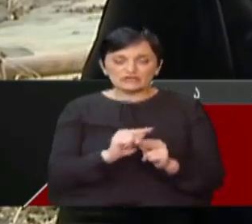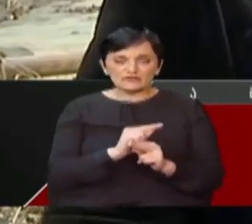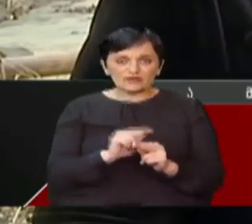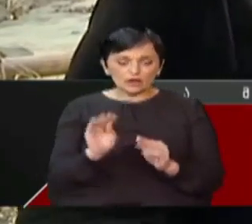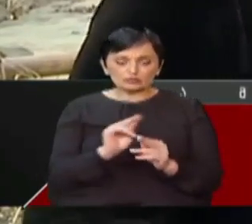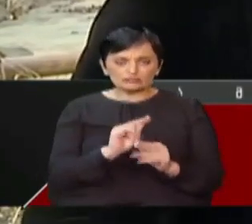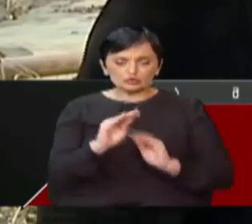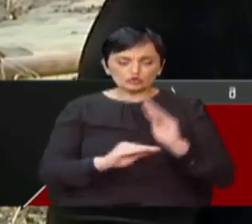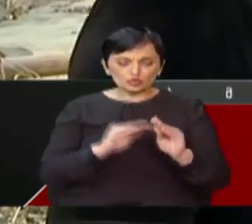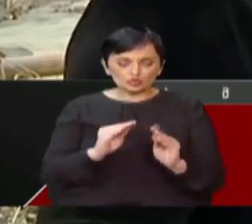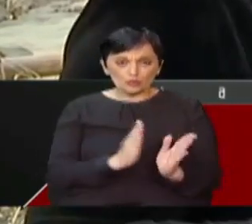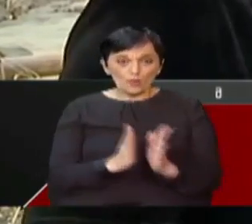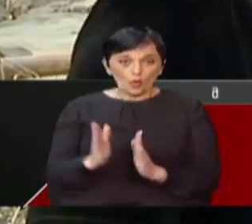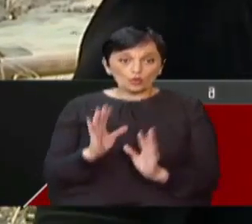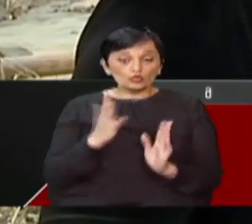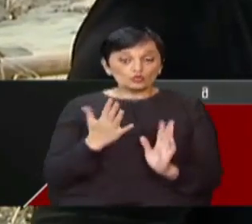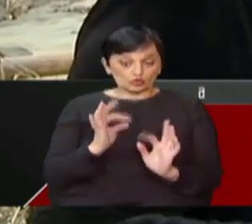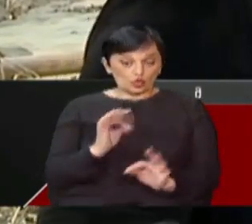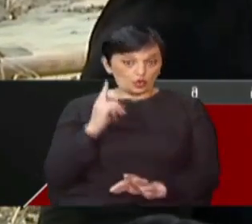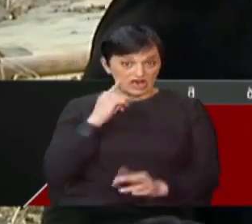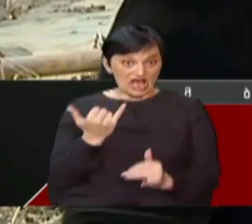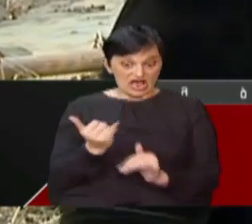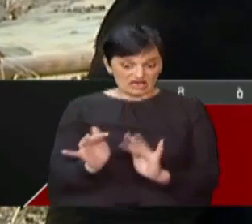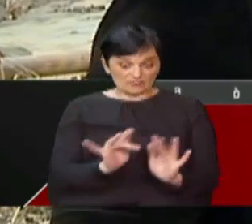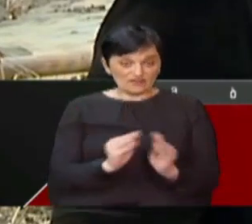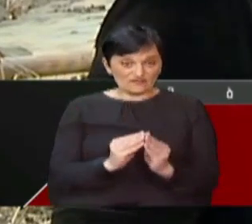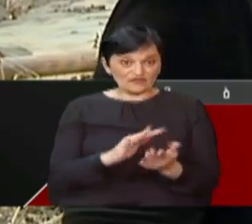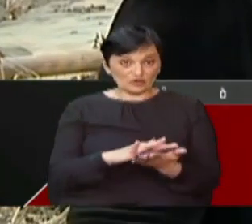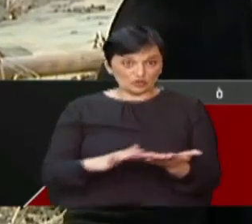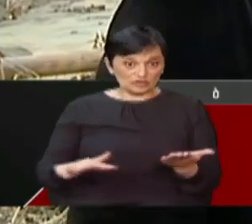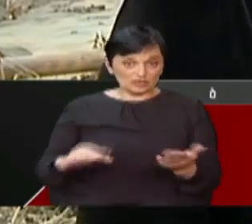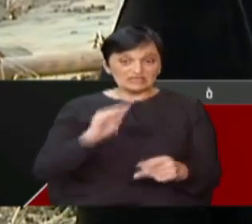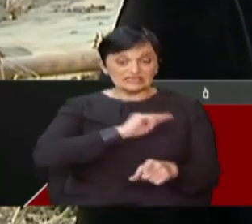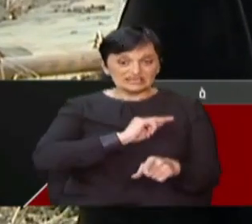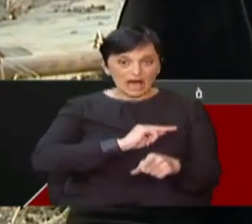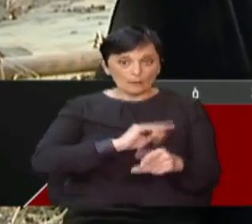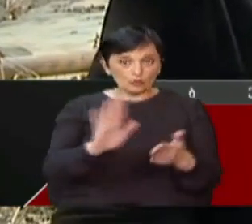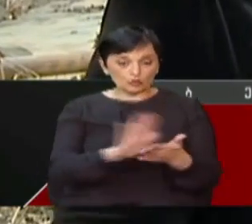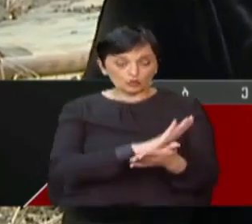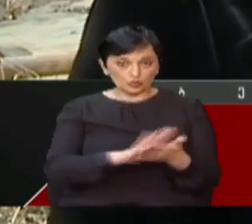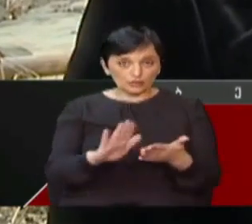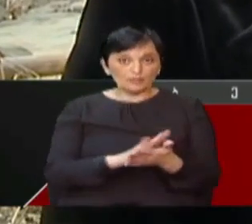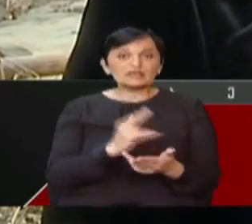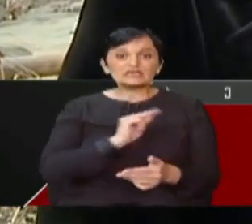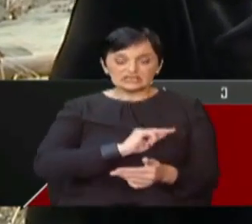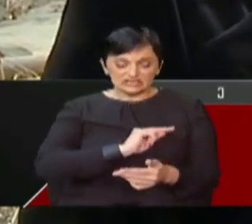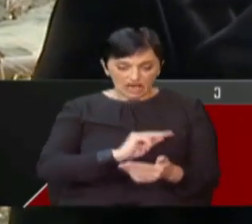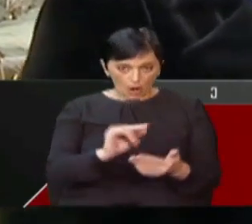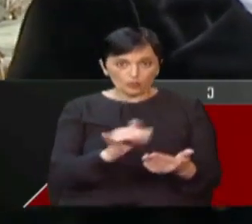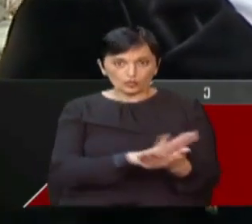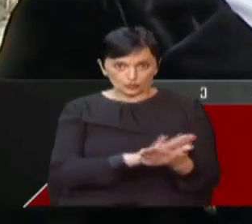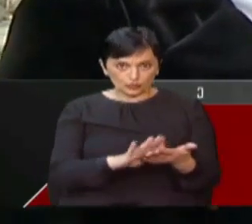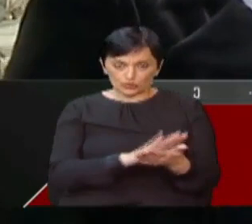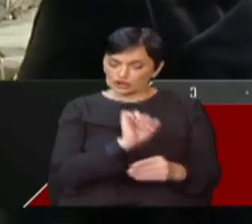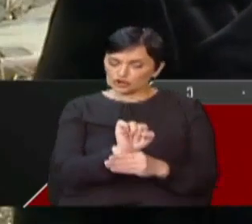მოწესრიგება. ანუ თუ სწორად გავიგე, მიმდინარეობს, კვლავ გრძელდება სალიკვიდაციო სამუშაოები. სალიკვიდაციო სამუშაოები უკვე მიმდინარეობს,